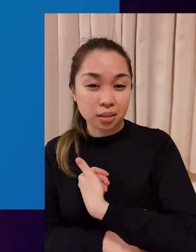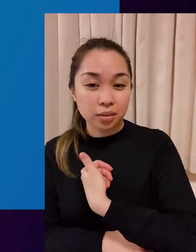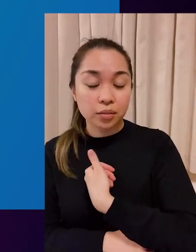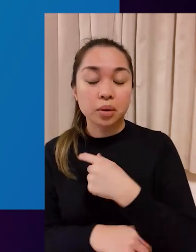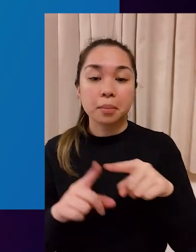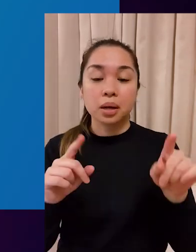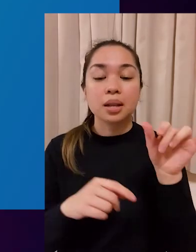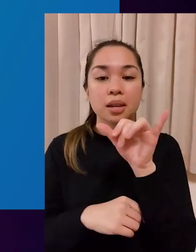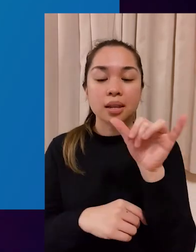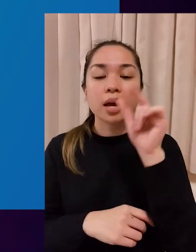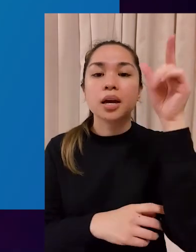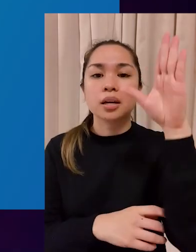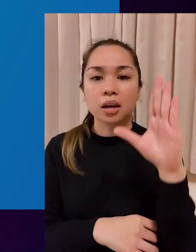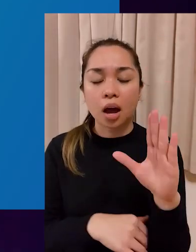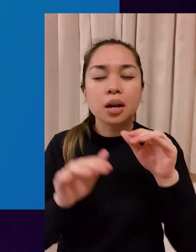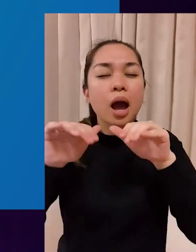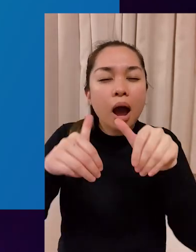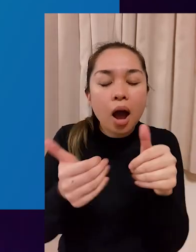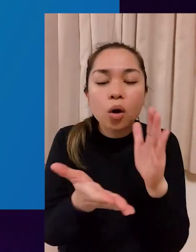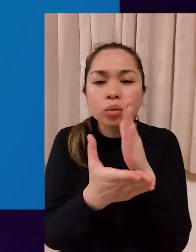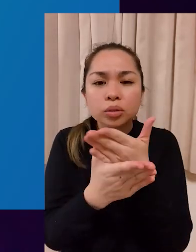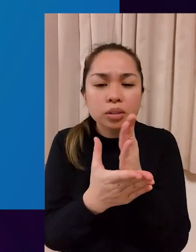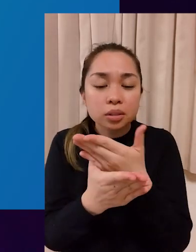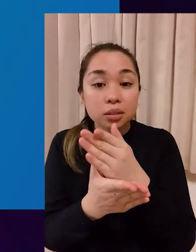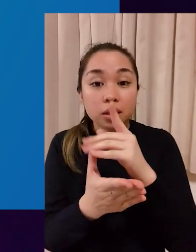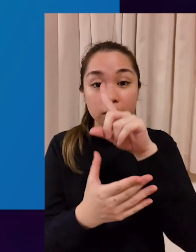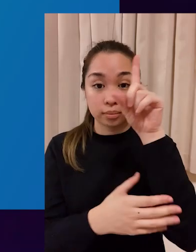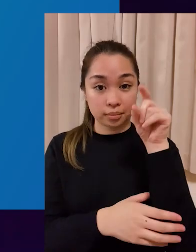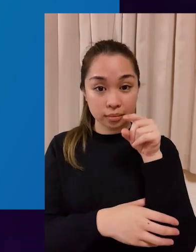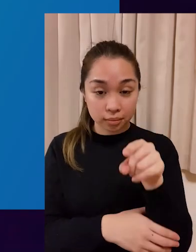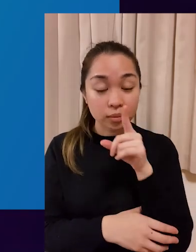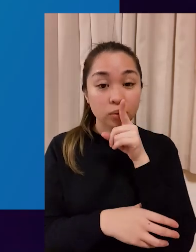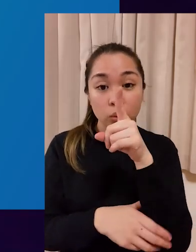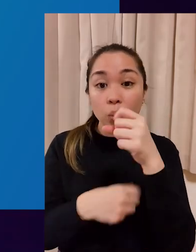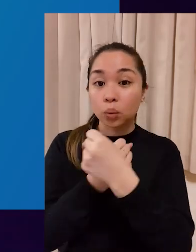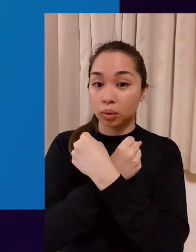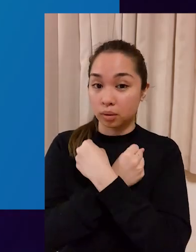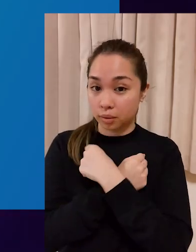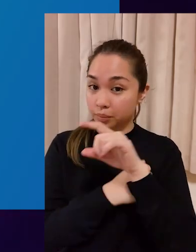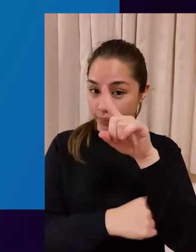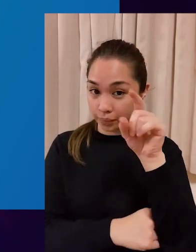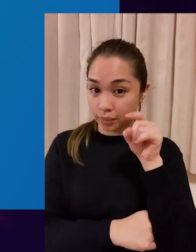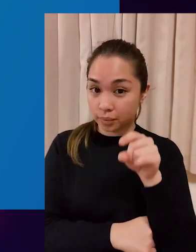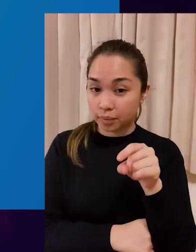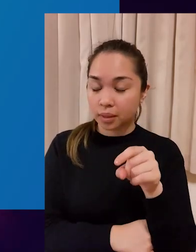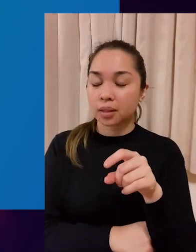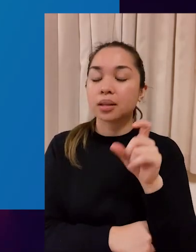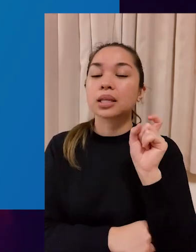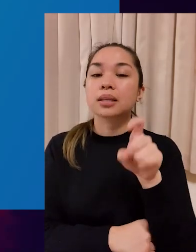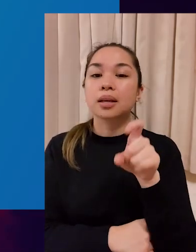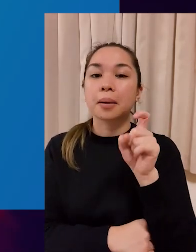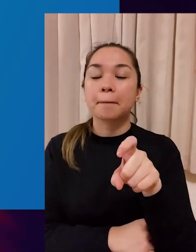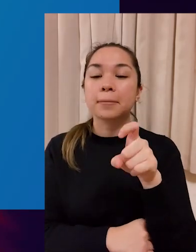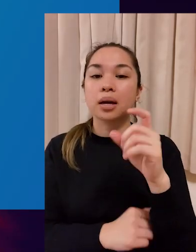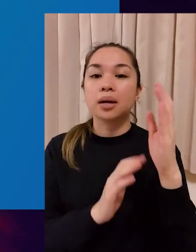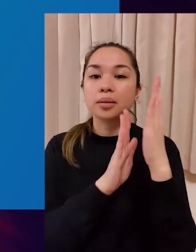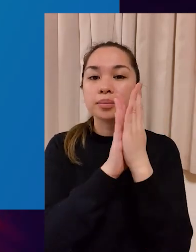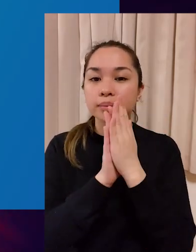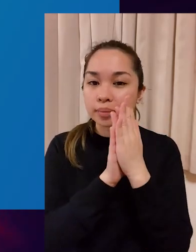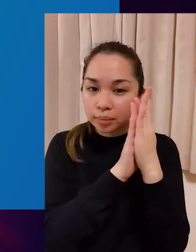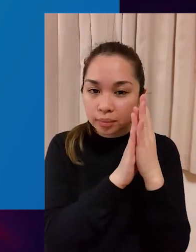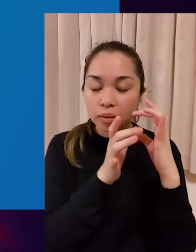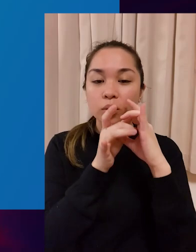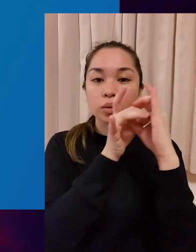na maipadama at maiparanas ang tunay na pagmamahal sa ating kapwa kung tayo po ay mananatiling